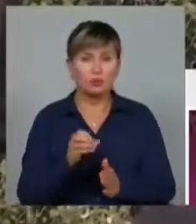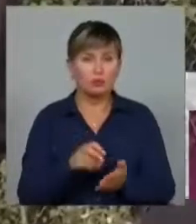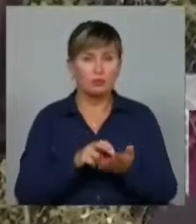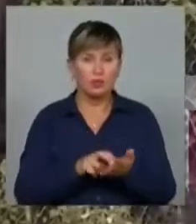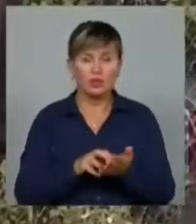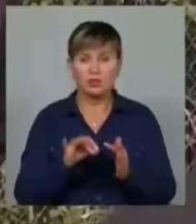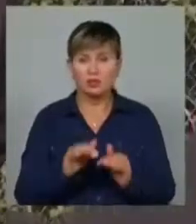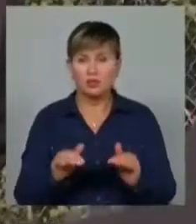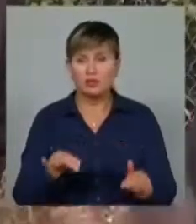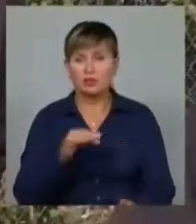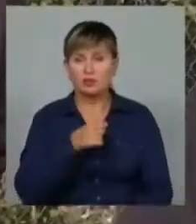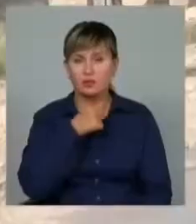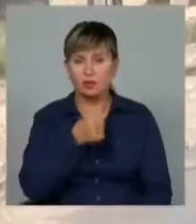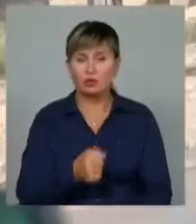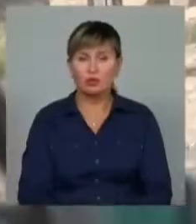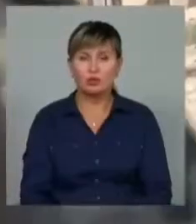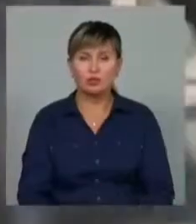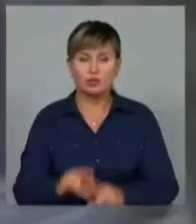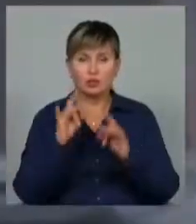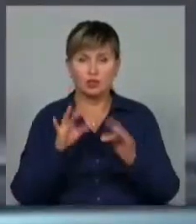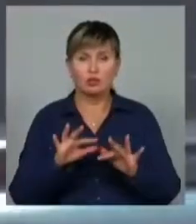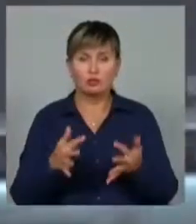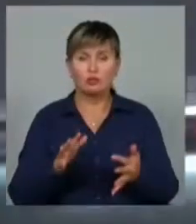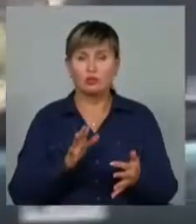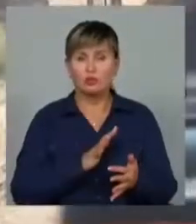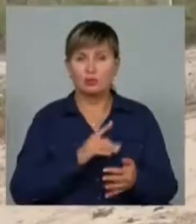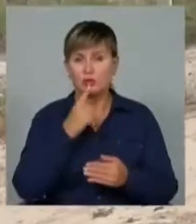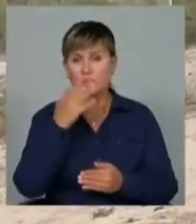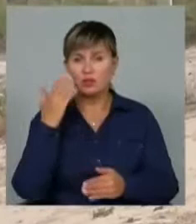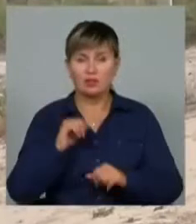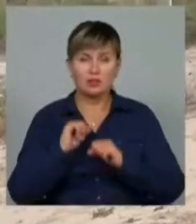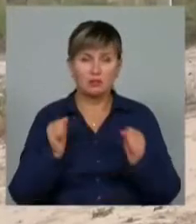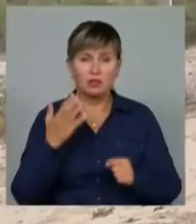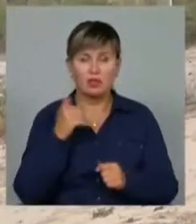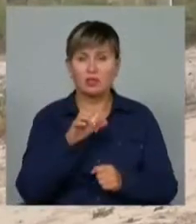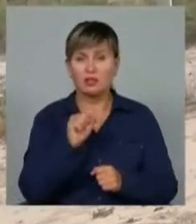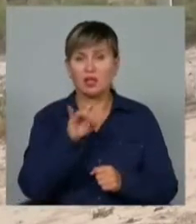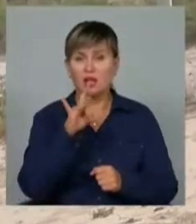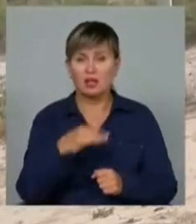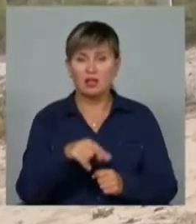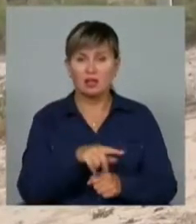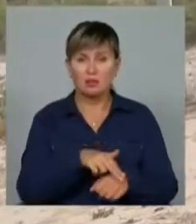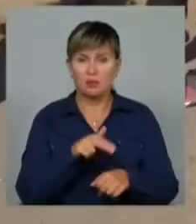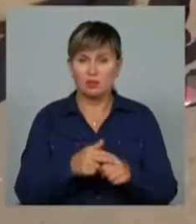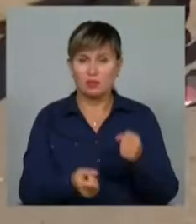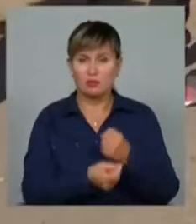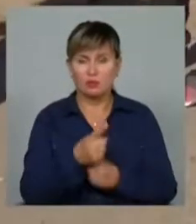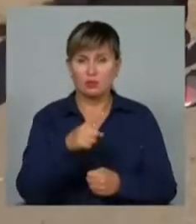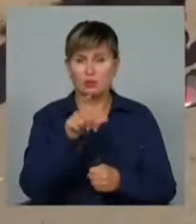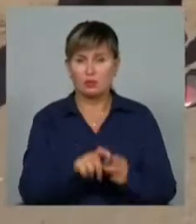боятся и дети, и взрослые. Шокирующий случай произошел минувшей зимой, когда в сарае частного дома полицейские обнаружили